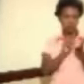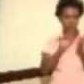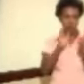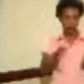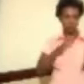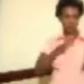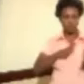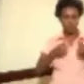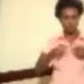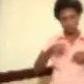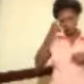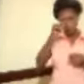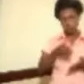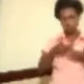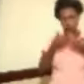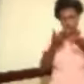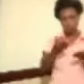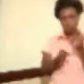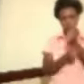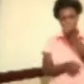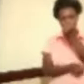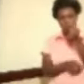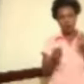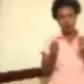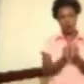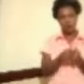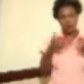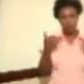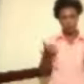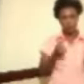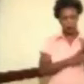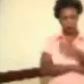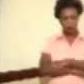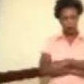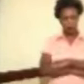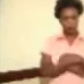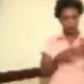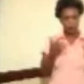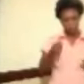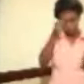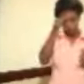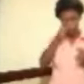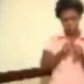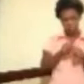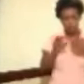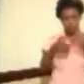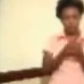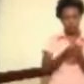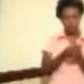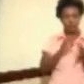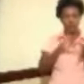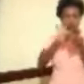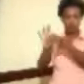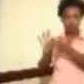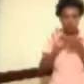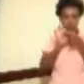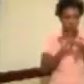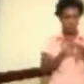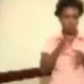voulu venir pour bail émission ça à poids que lui supposé gagner jeudi. N'a rappelé tout que grâce à collaboration Digicel ou